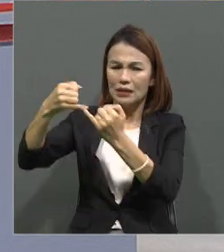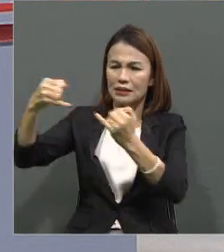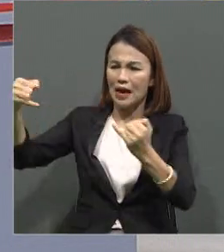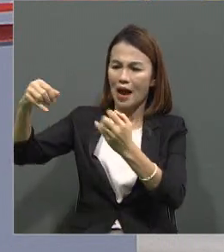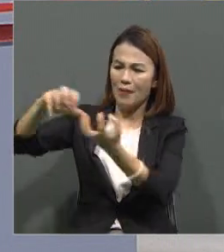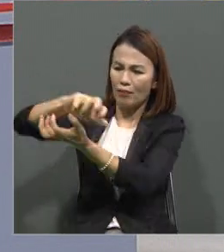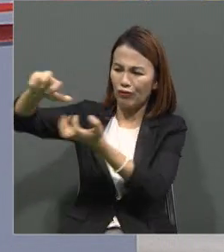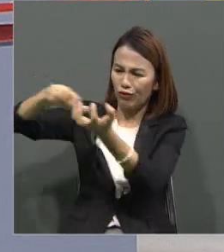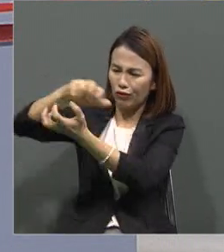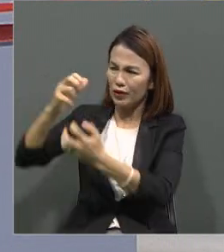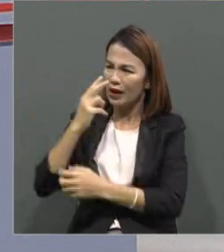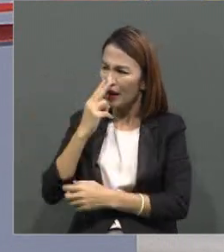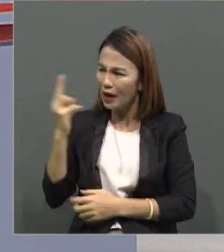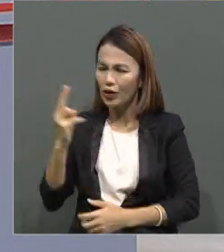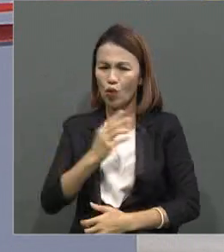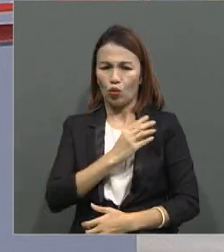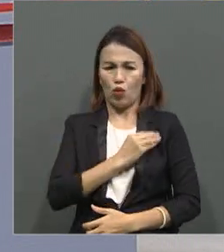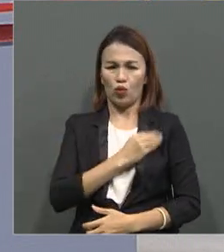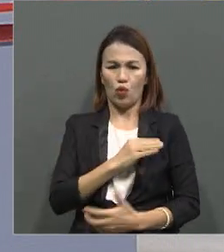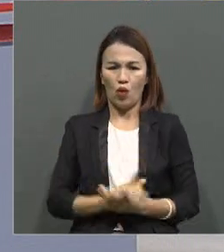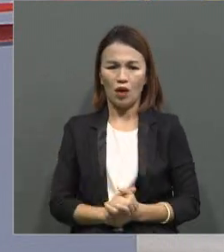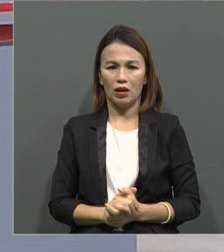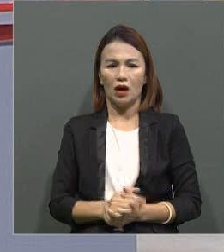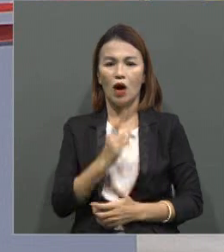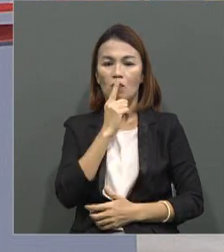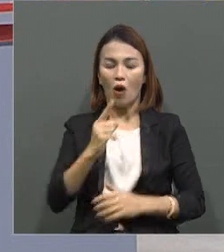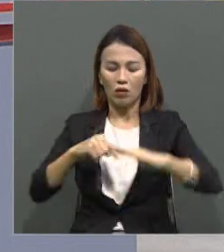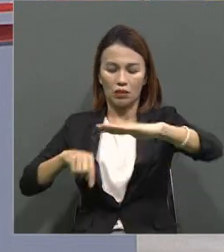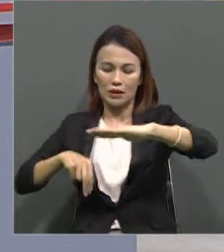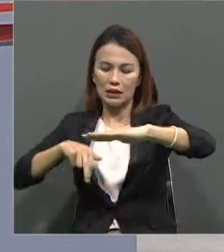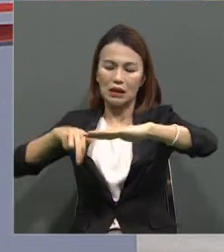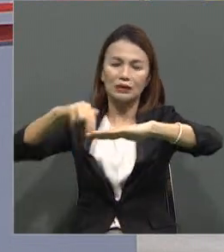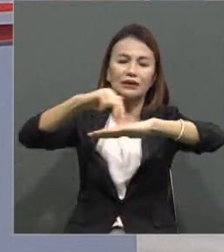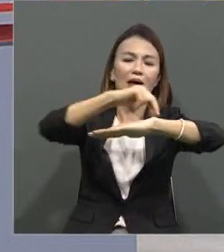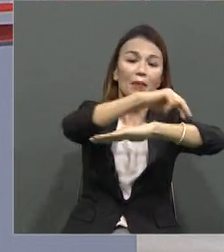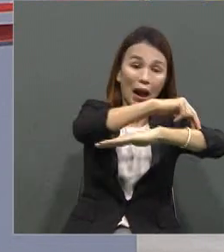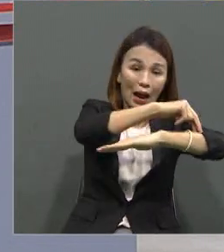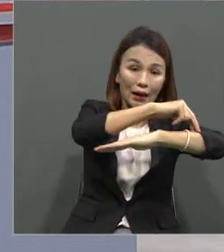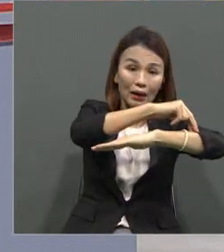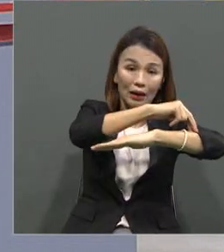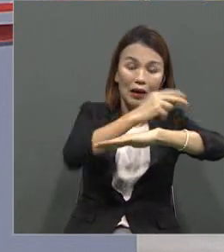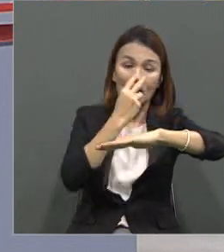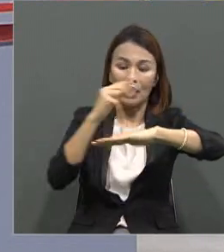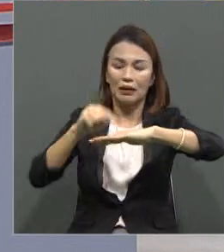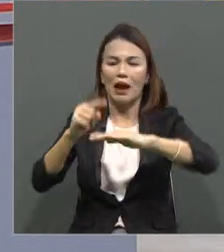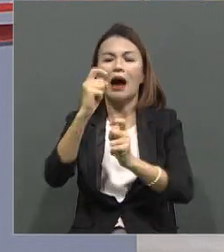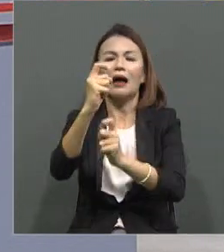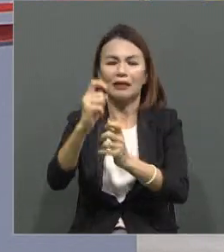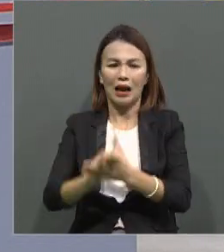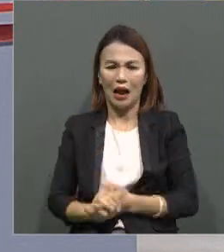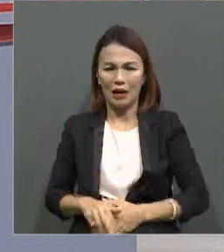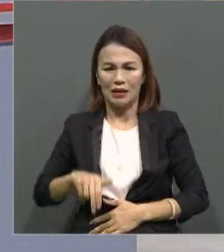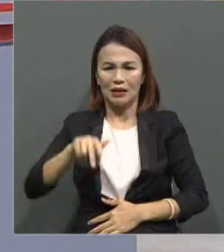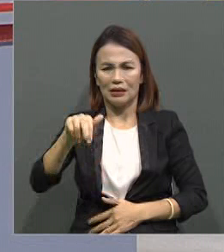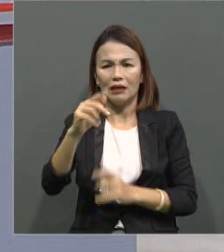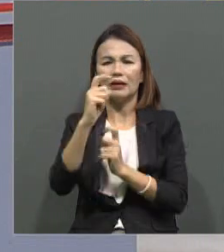จะกลัวแล้วใช่มแล้วเราก็รณรงค์ให้ข้ามสะพานลอยอย่าไปข้ามถนนปรากฏว่าบางทีบนสะพานลอยเป็นอย่างเงี้ยมันจะยิ่งอันตรายต่อ